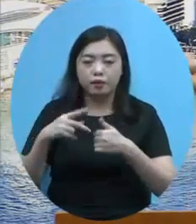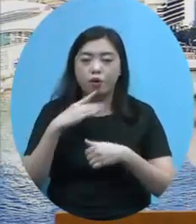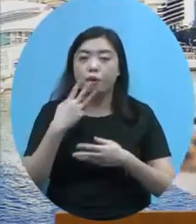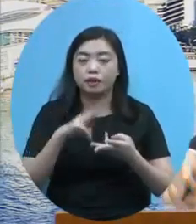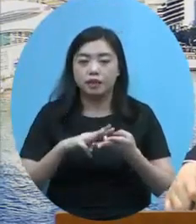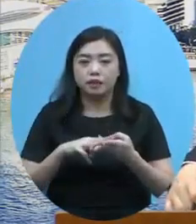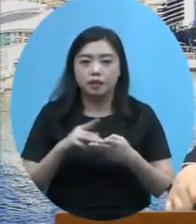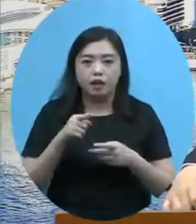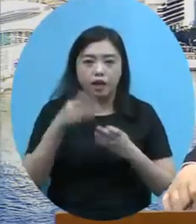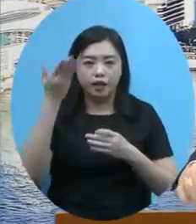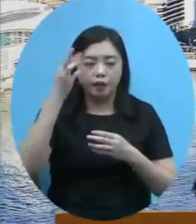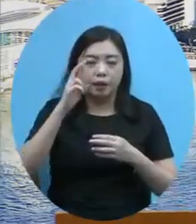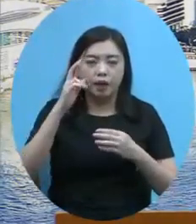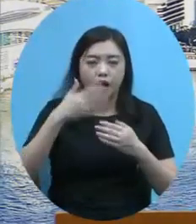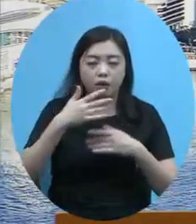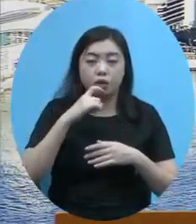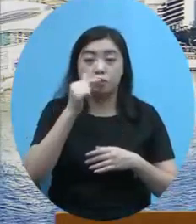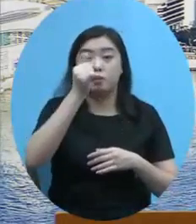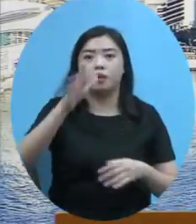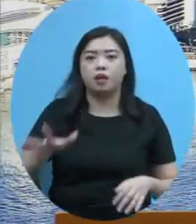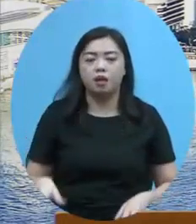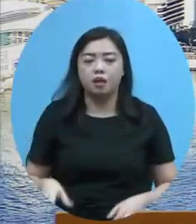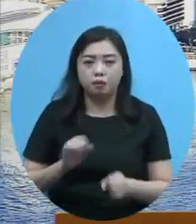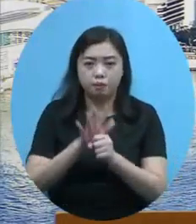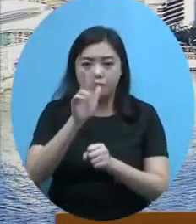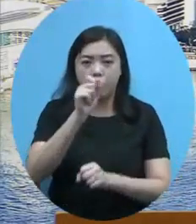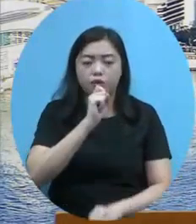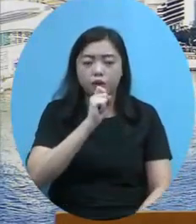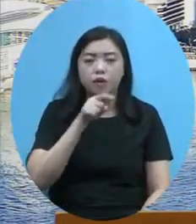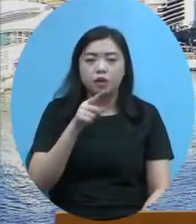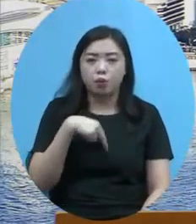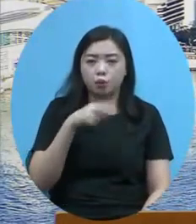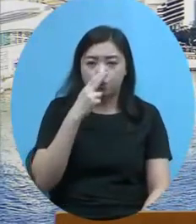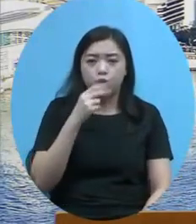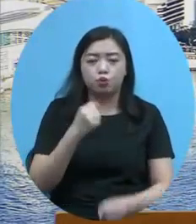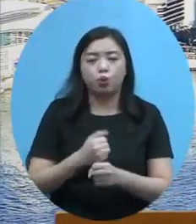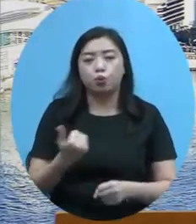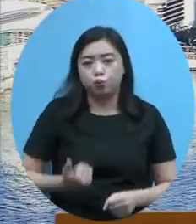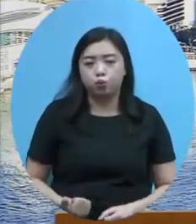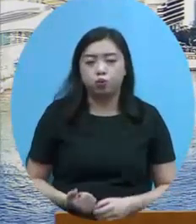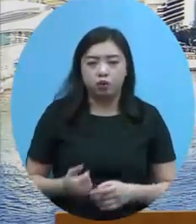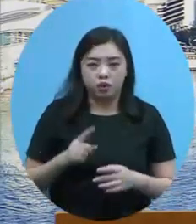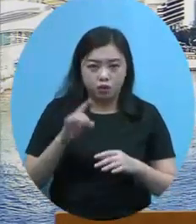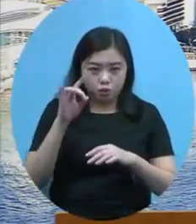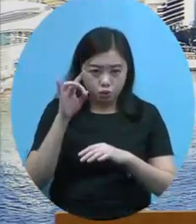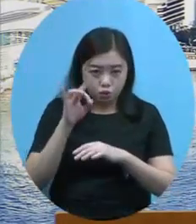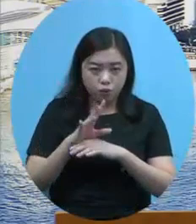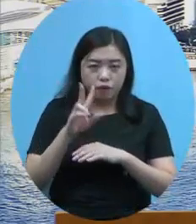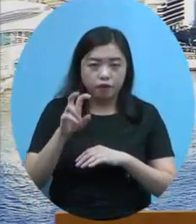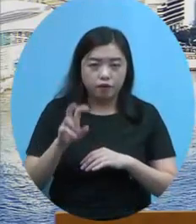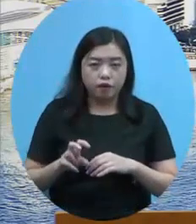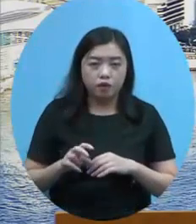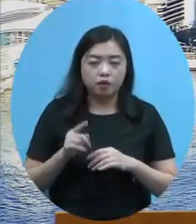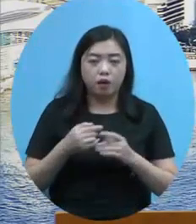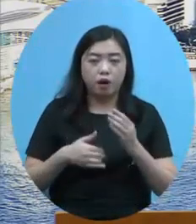田的景文樓呢，咁亦都找到十多宗的個案，咁呢個都係即係我哋相信是有效的，可以及早發現一些嘅